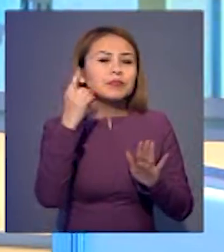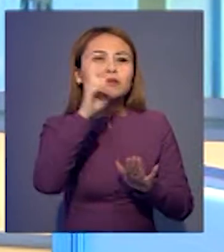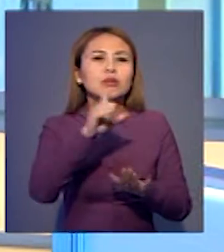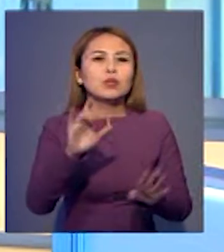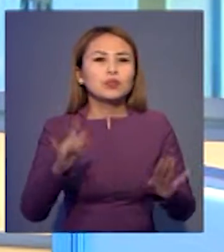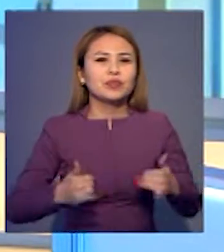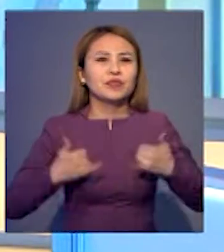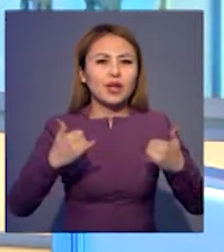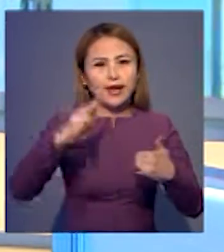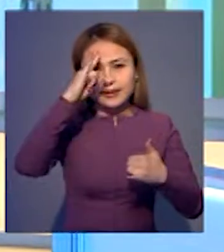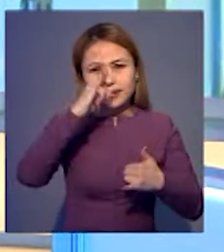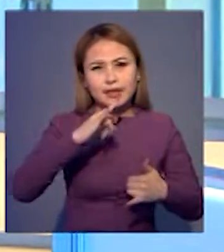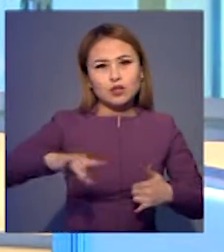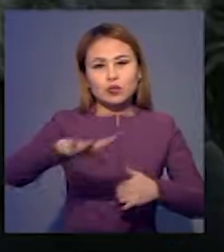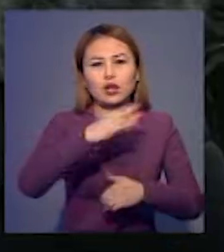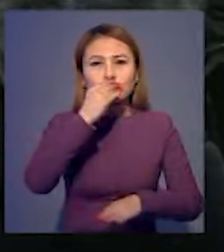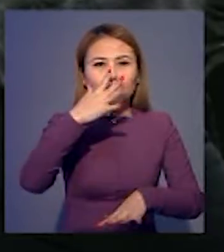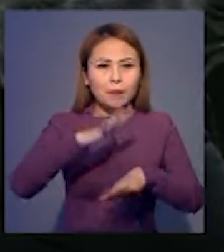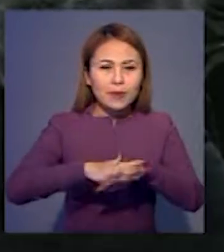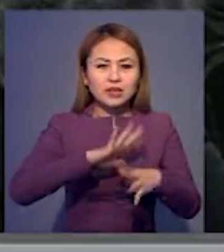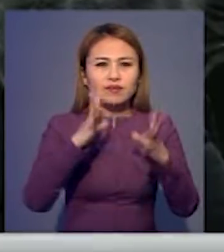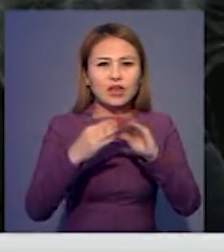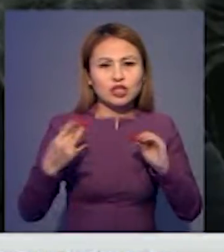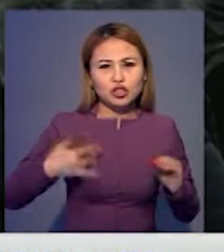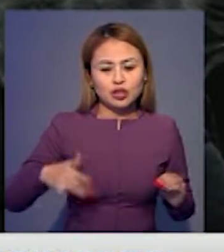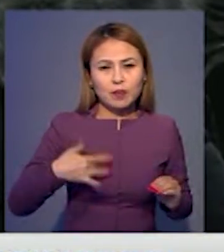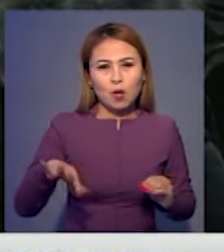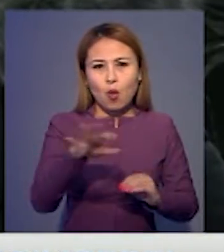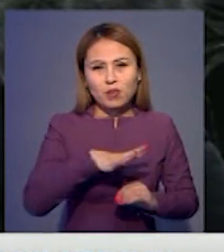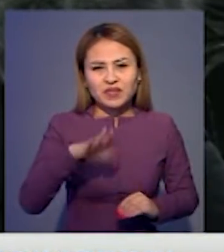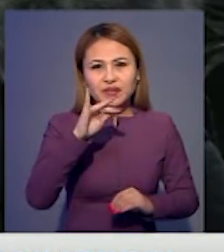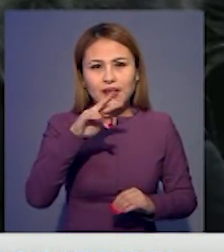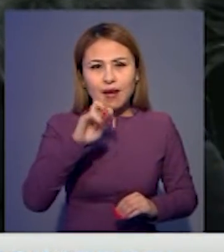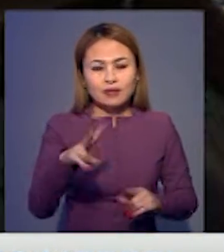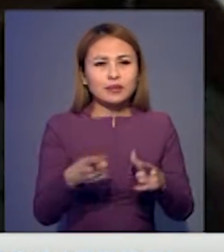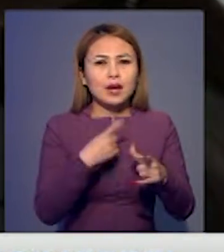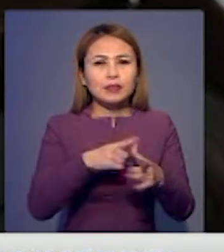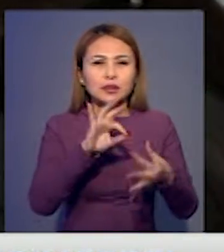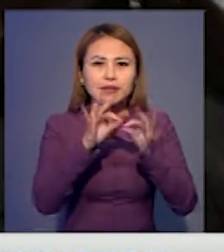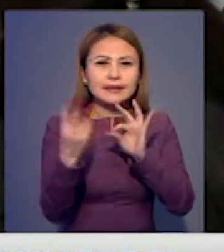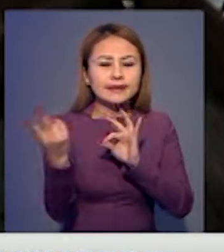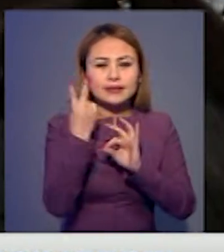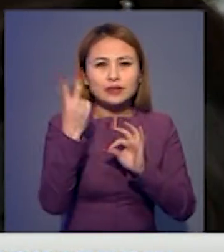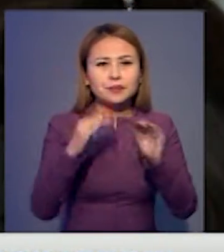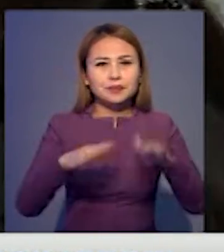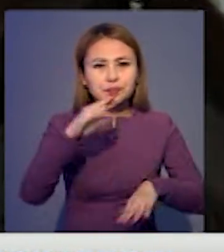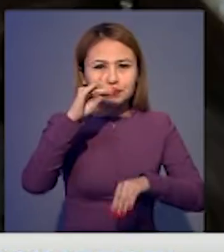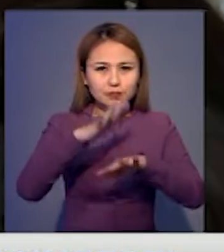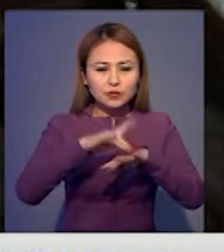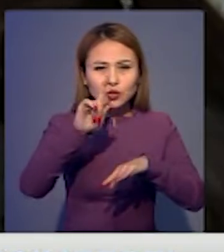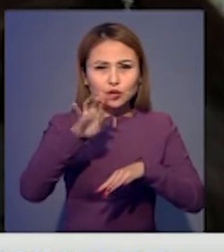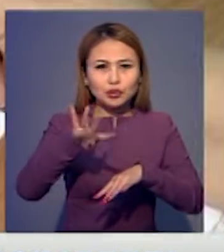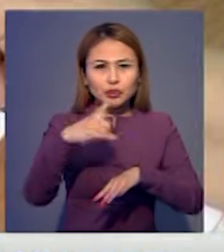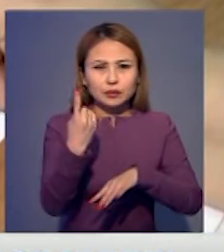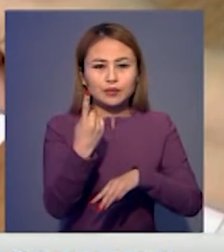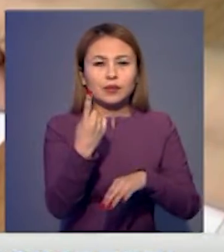азаматтарға ұсынылуда. Алайда Қазақстан Республикасы Ұлттық банкі Жамбыл облыстық филиалының мәліметіне сай, екінші деңгейлі